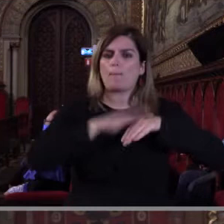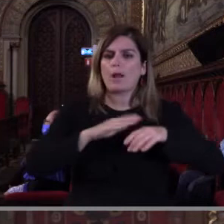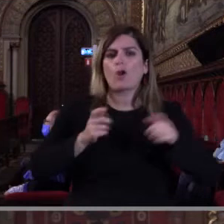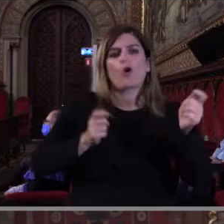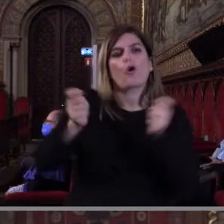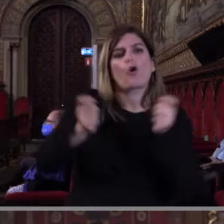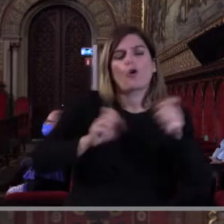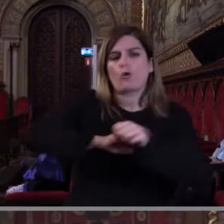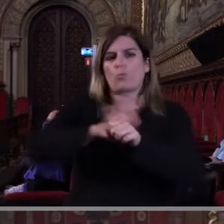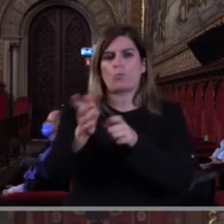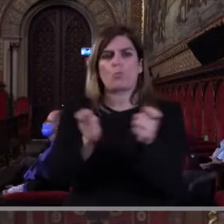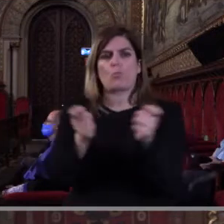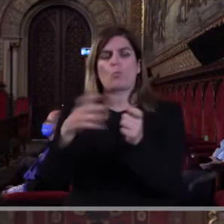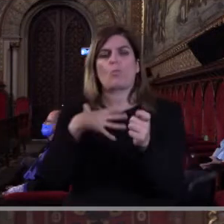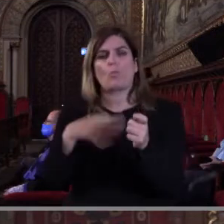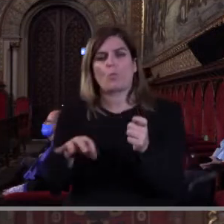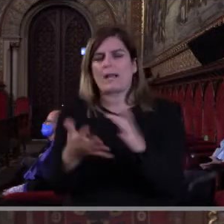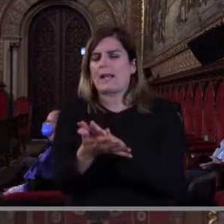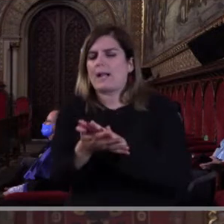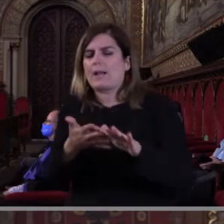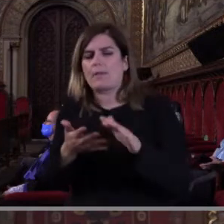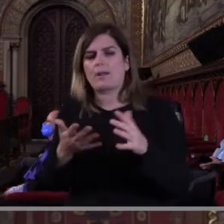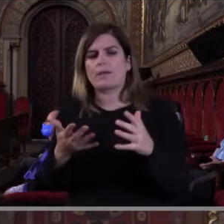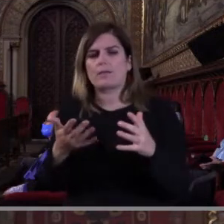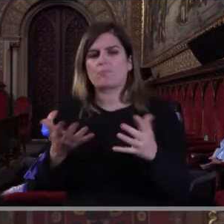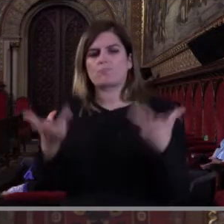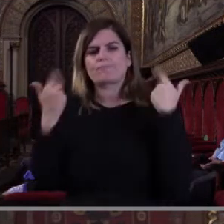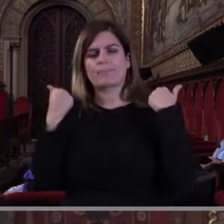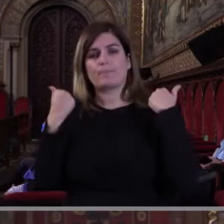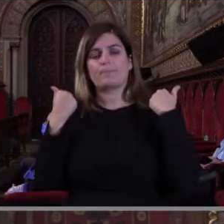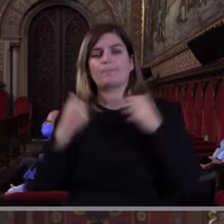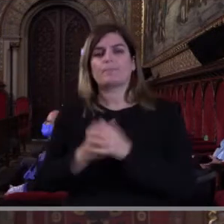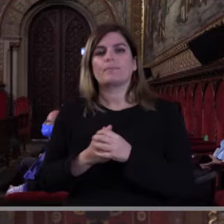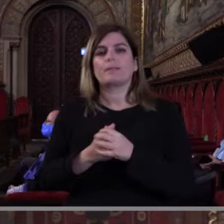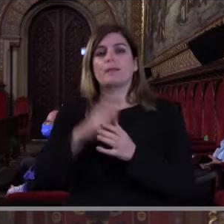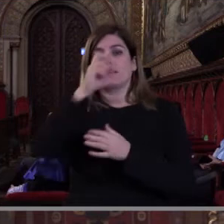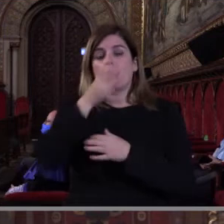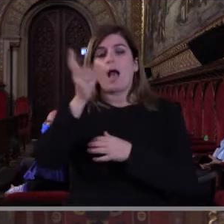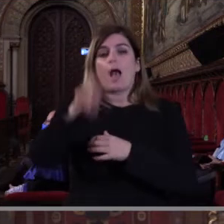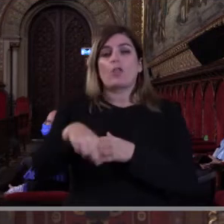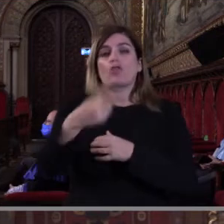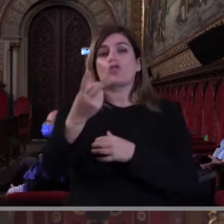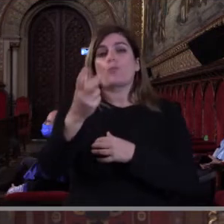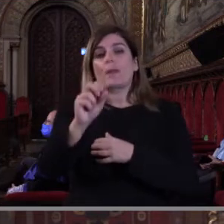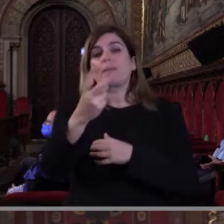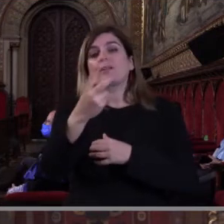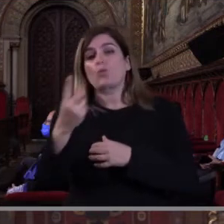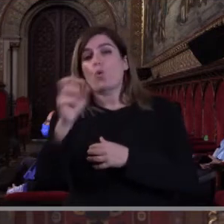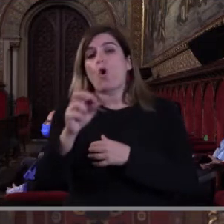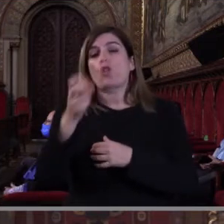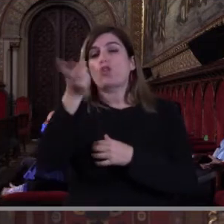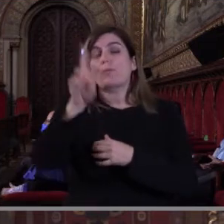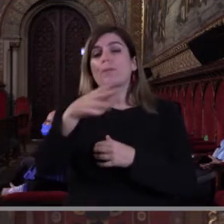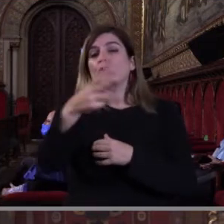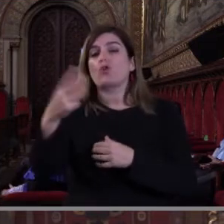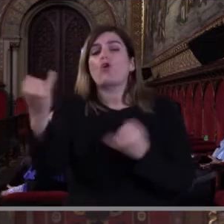controlar aquesta pandèmia de manera més ràpida i efectiva. Si a finals de l'any 2021 o el 2022 poguéssim